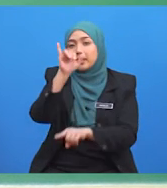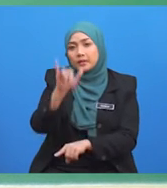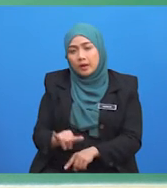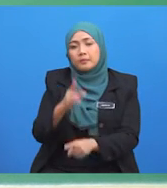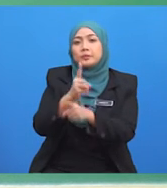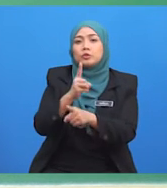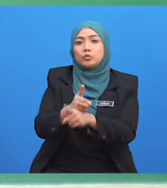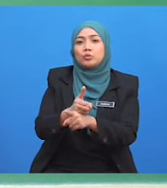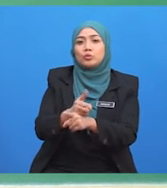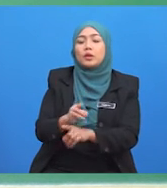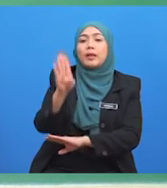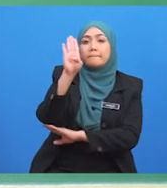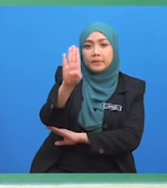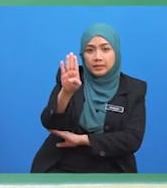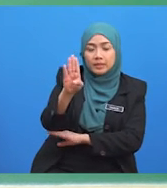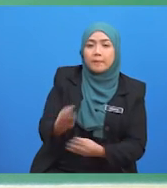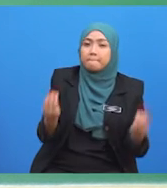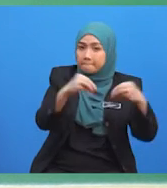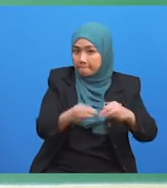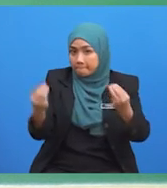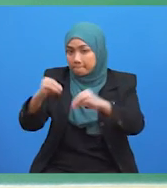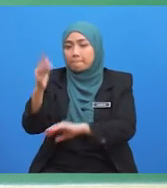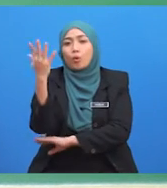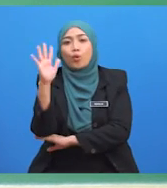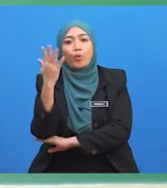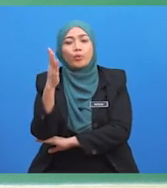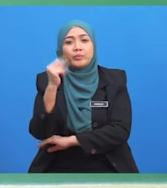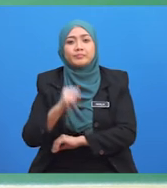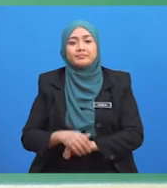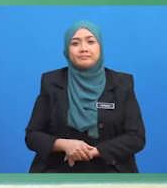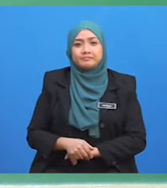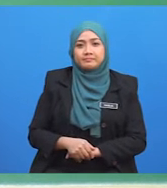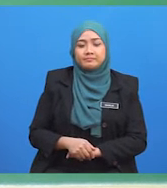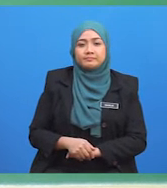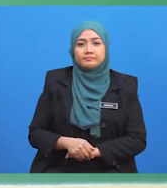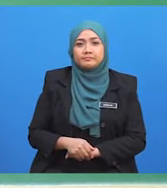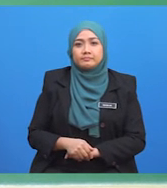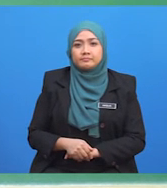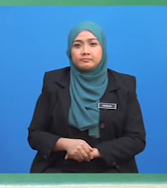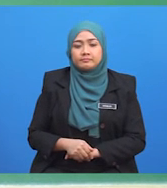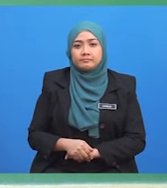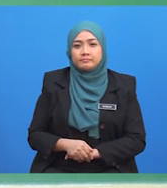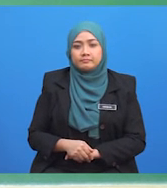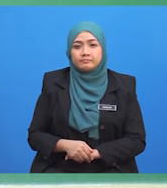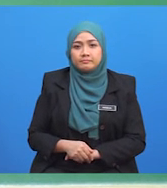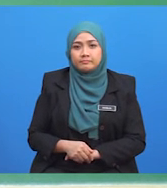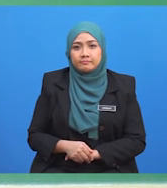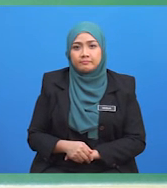adalah B. Menanam pokok. Bagus semua. Aktiviti